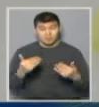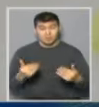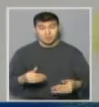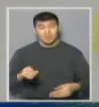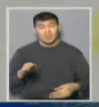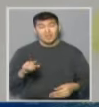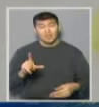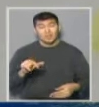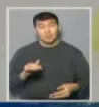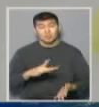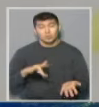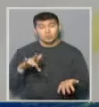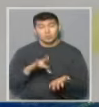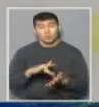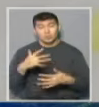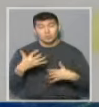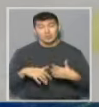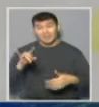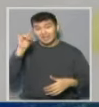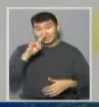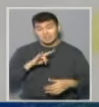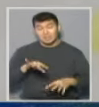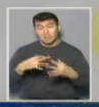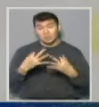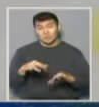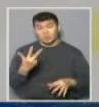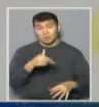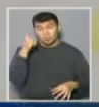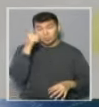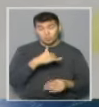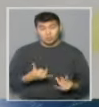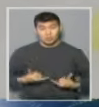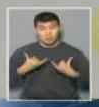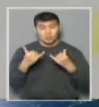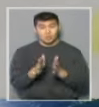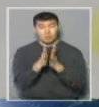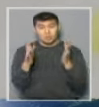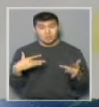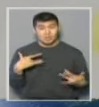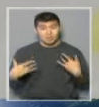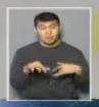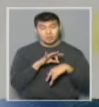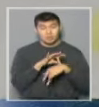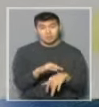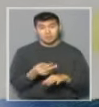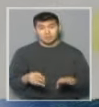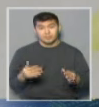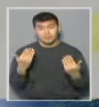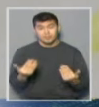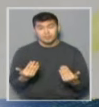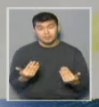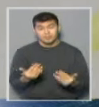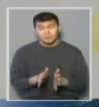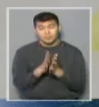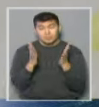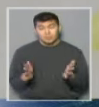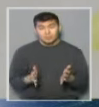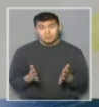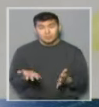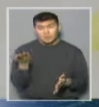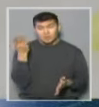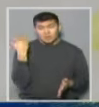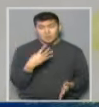Доспанов атындағы орта мектепте Қазақстанның тәуелсіздігінің 30 жылдығына арнап үлкен шара өтіп жатыр екен. Сол мынаға осындағы үлкен